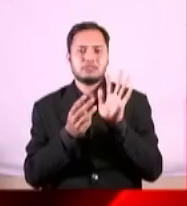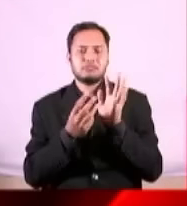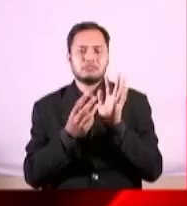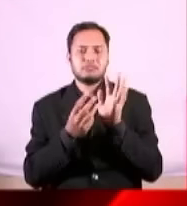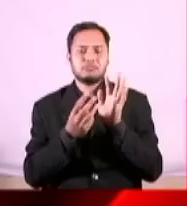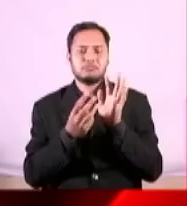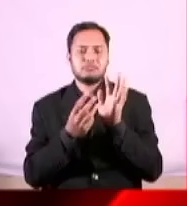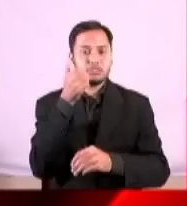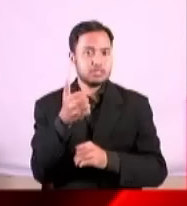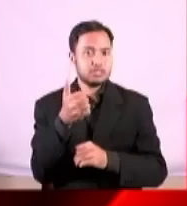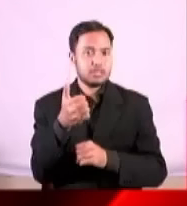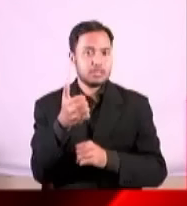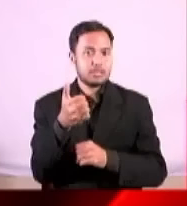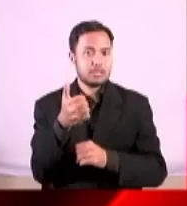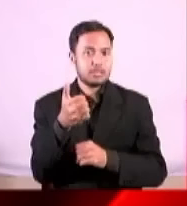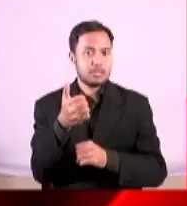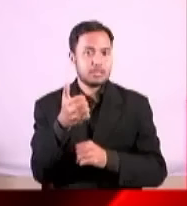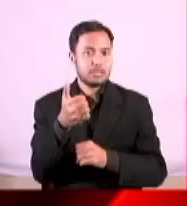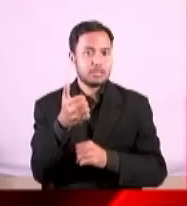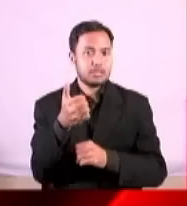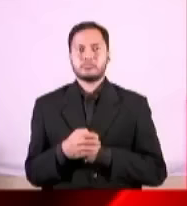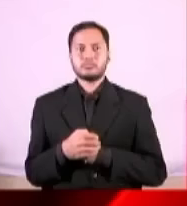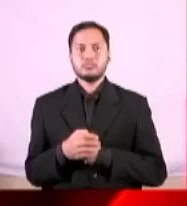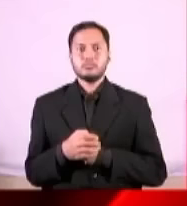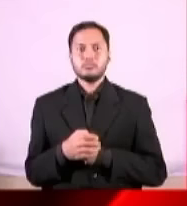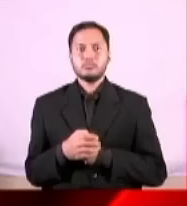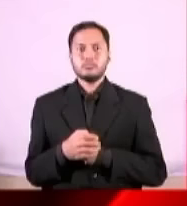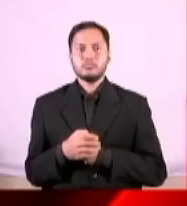masalah bpjsg